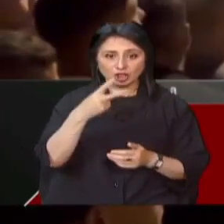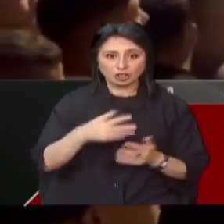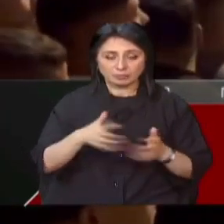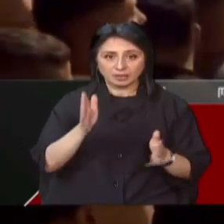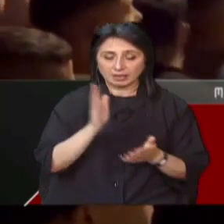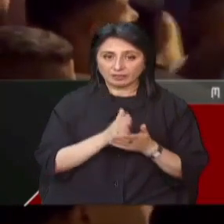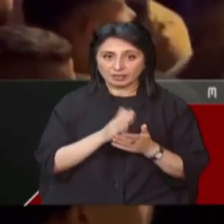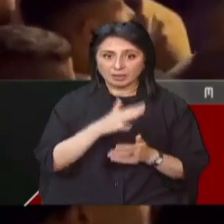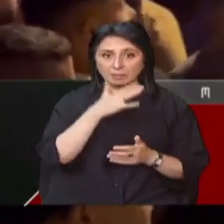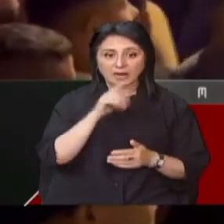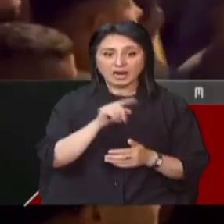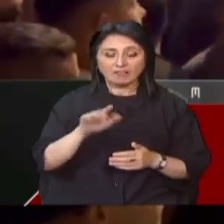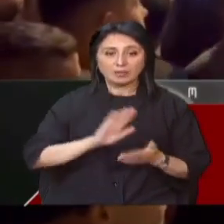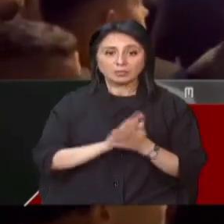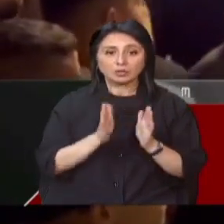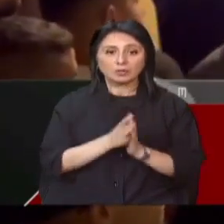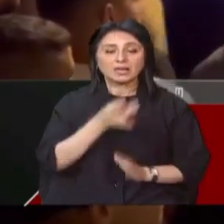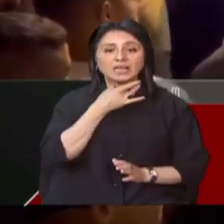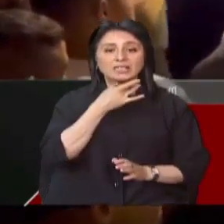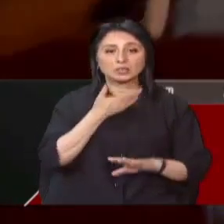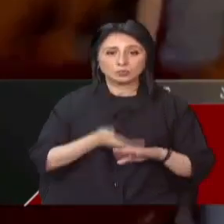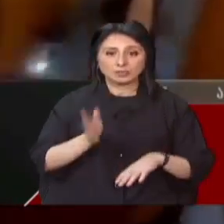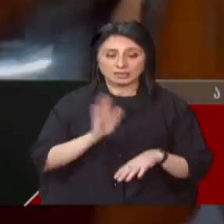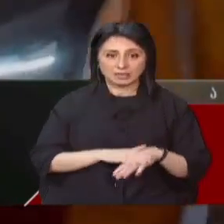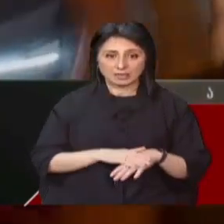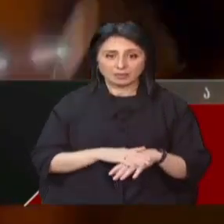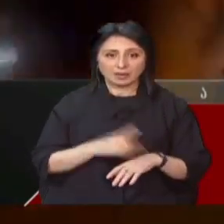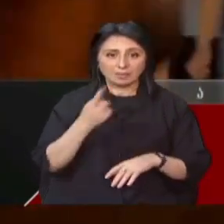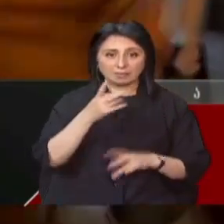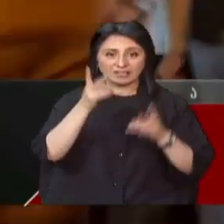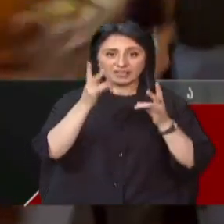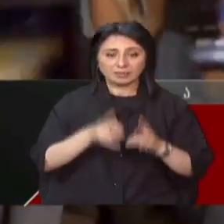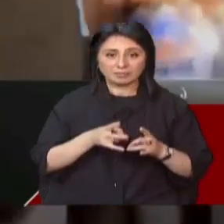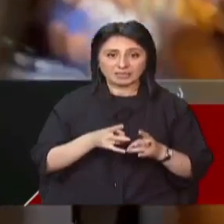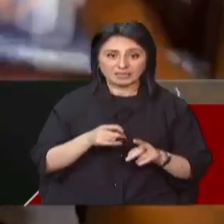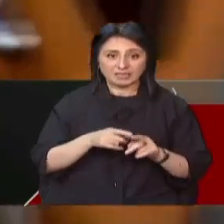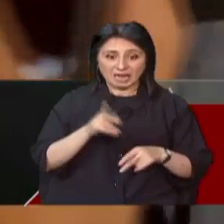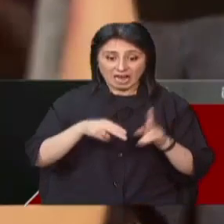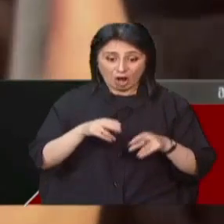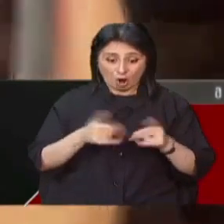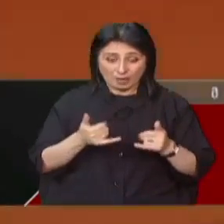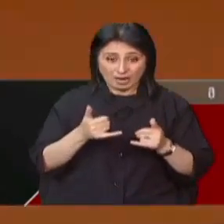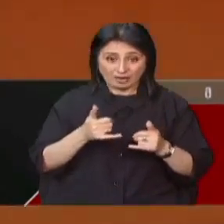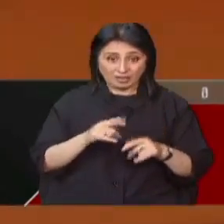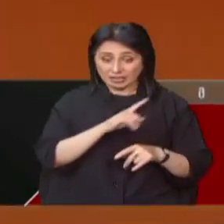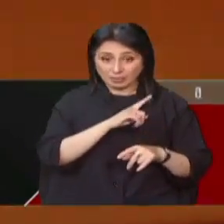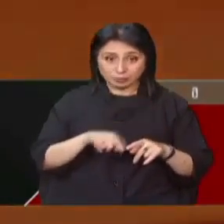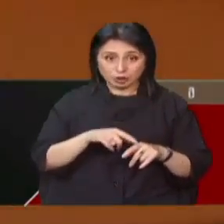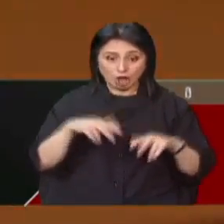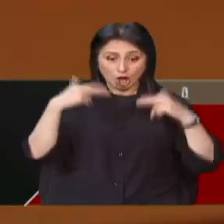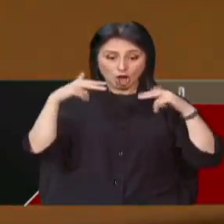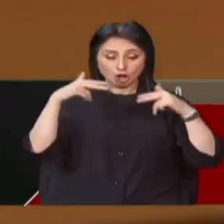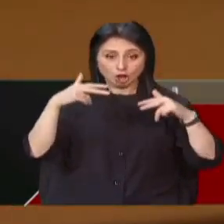saqema. Pravali matkanis mdgomareoba kritikulad mdzimia. Pirveli mskhvrpli operatsiis daqebistanave dronit